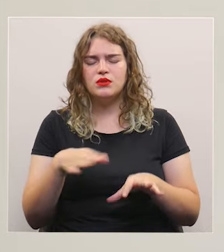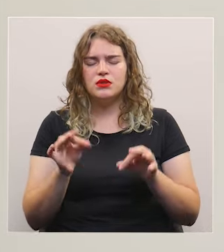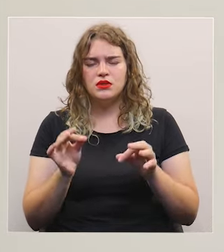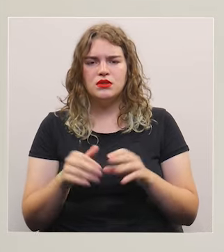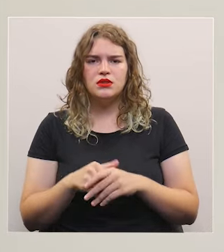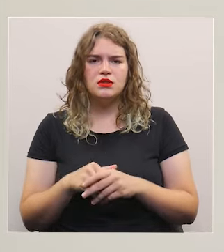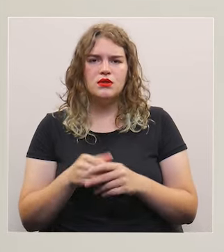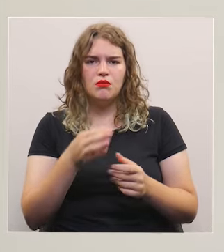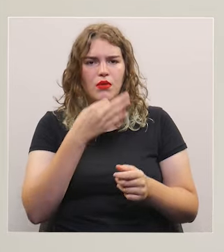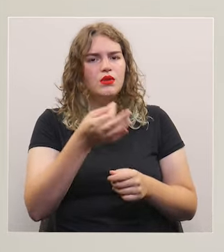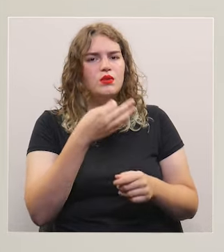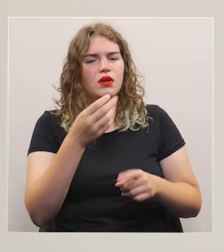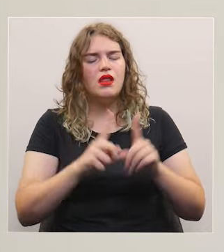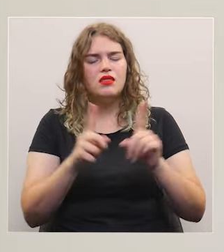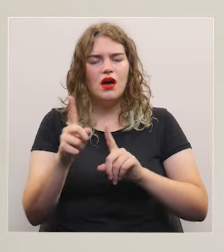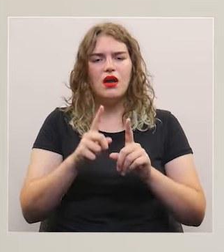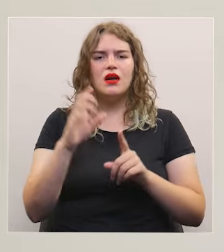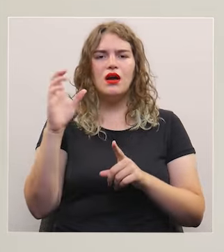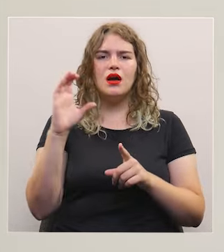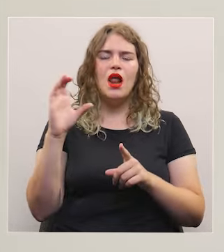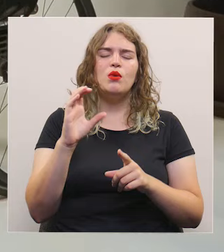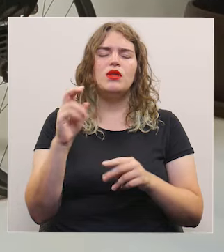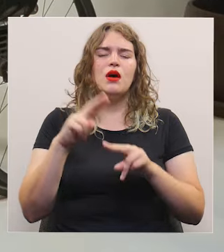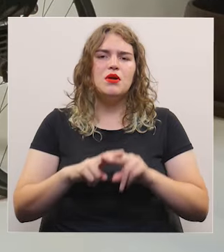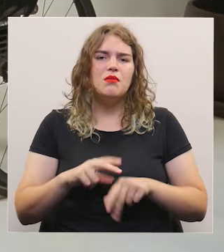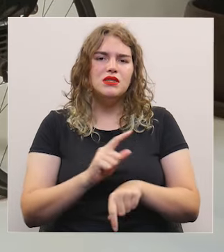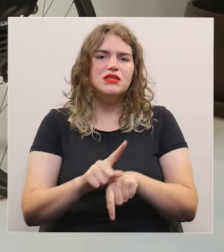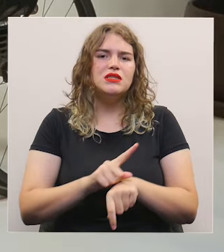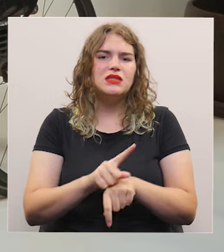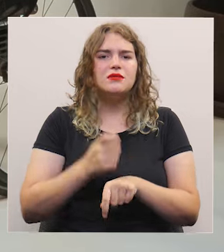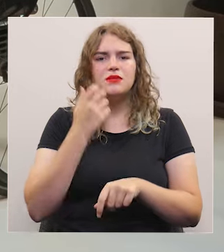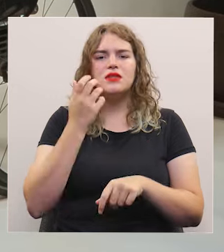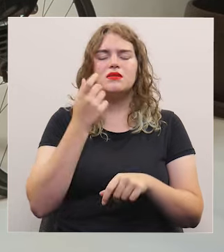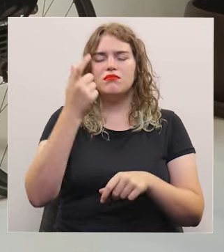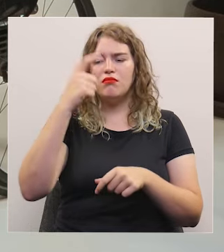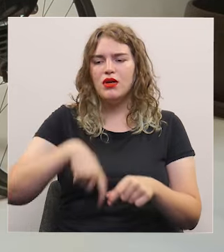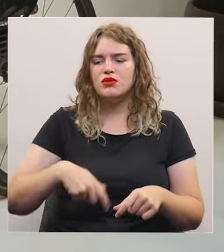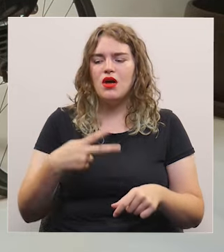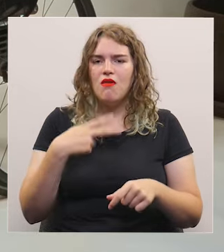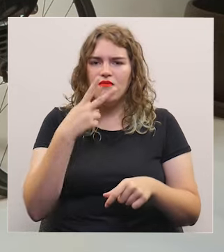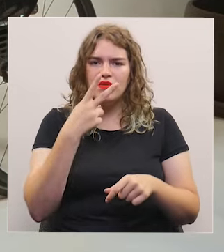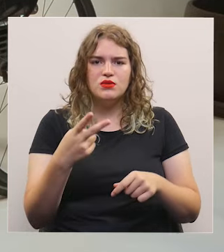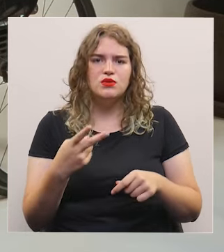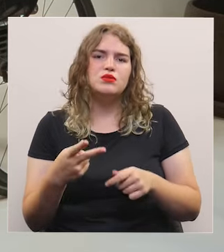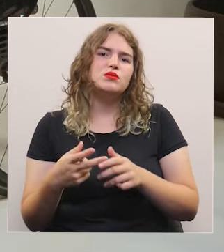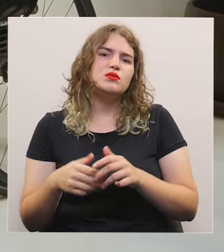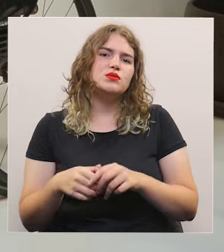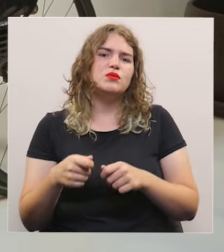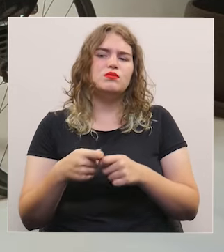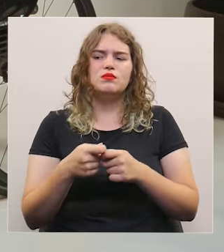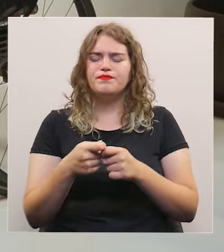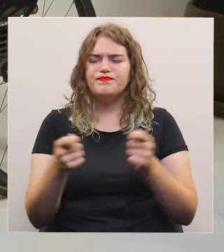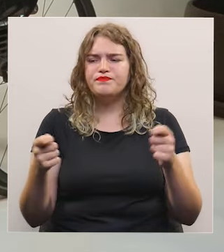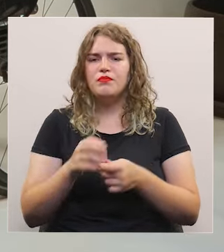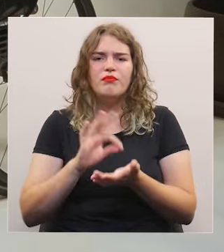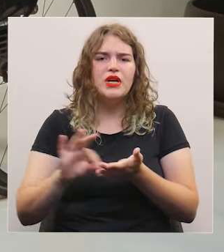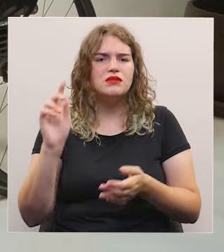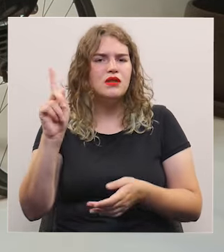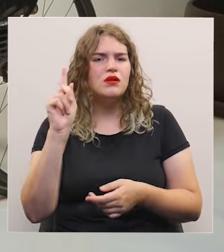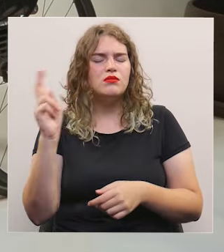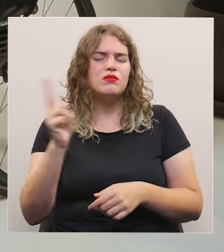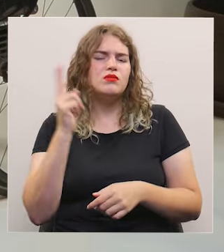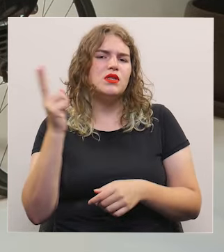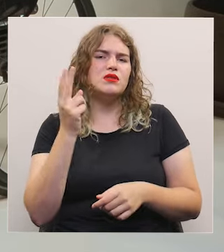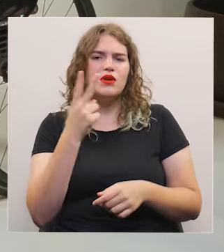YouTube. Dar, Claudia, am rămas la momentul când tu personal ai văzut toată prezența lui Dumnezeu. A